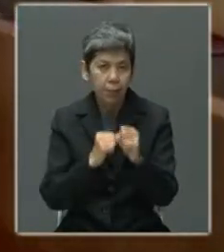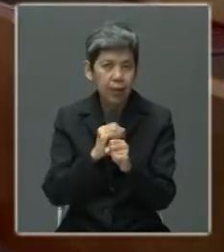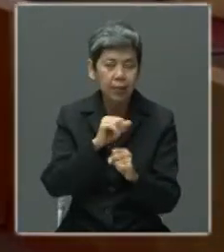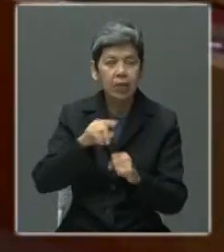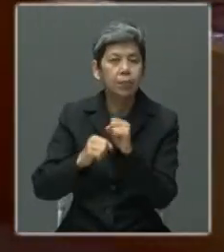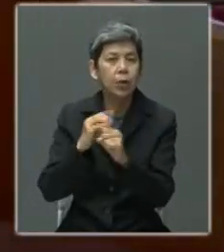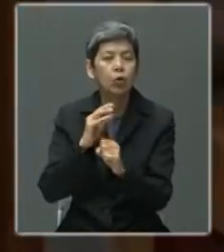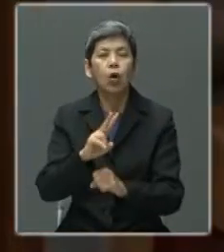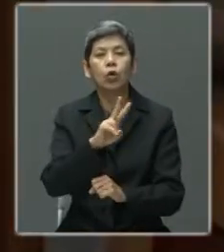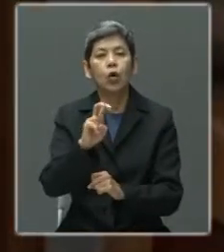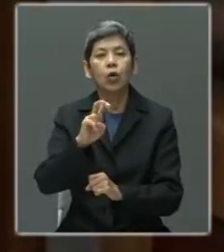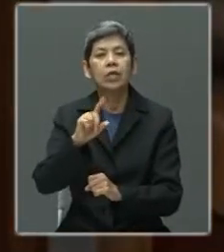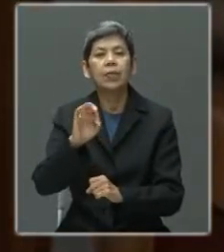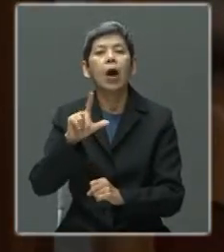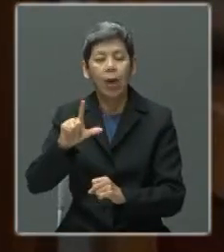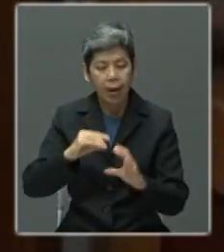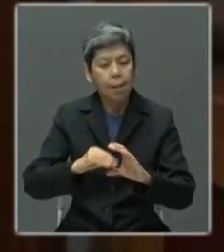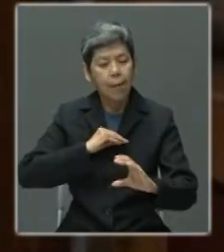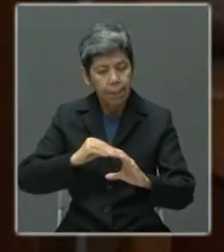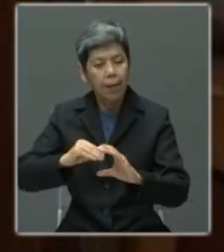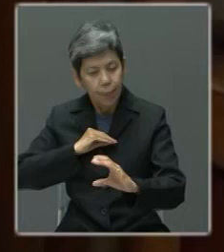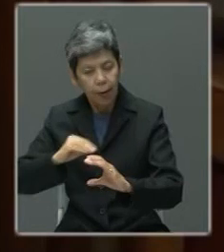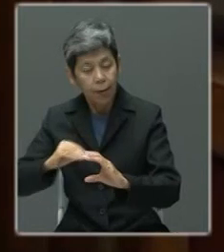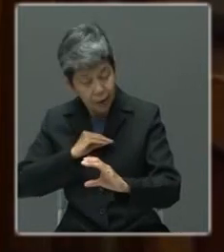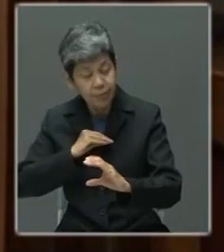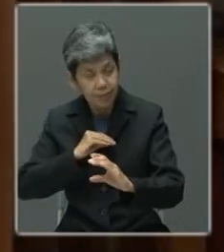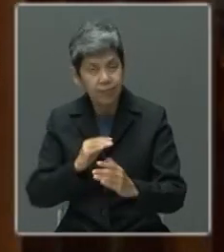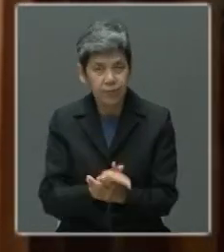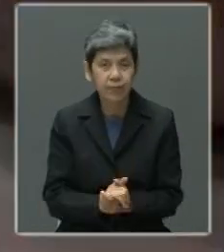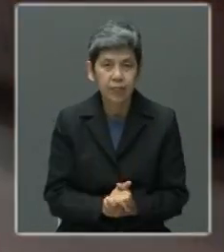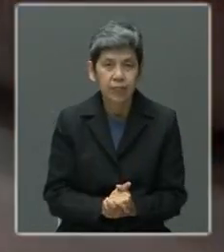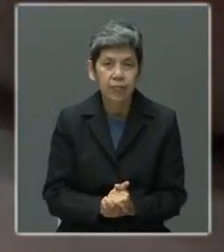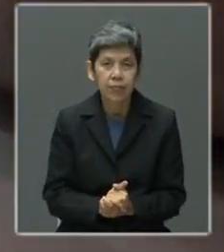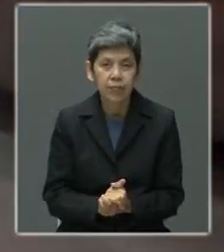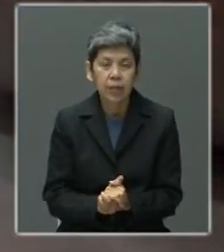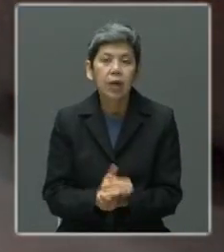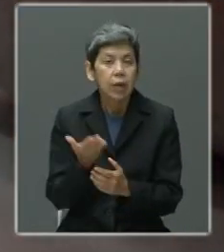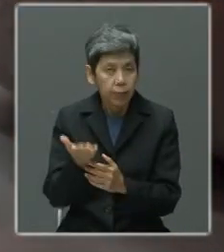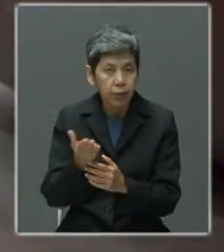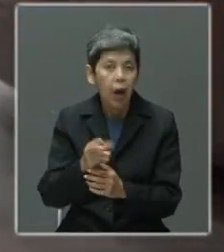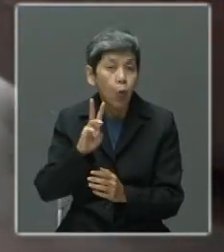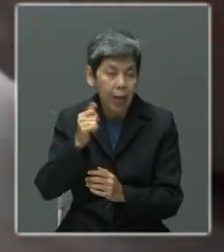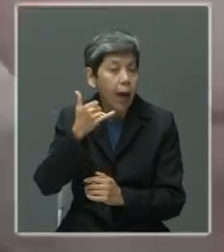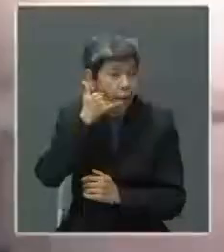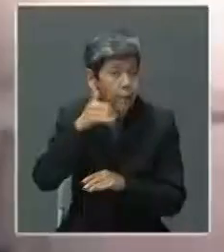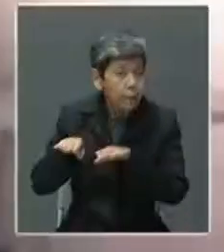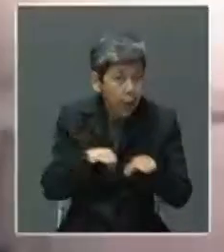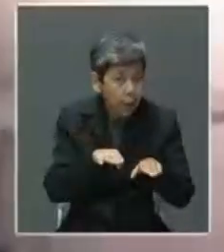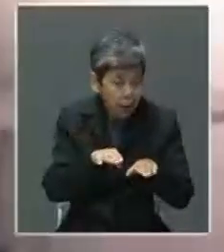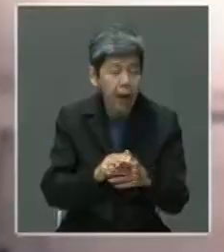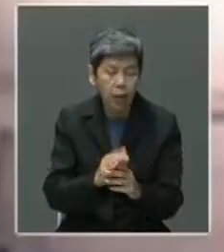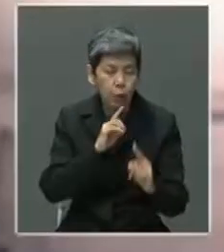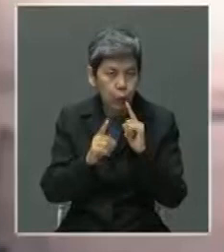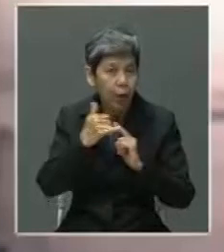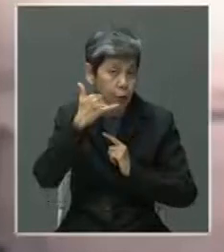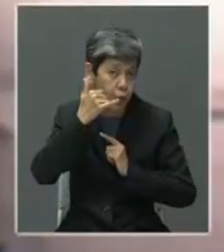63 229ล้านบาทเป็นสิ่งที่เกิดขึ้นนะครับสายคุณวีระพร้อมนะฮะสาย